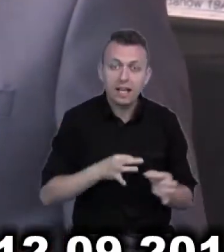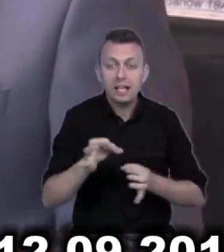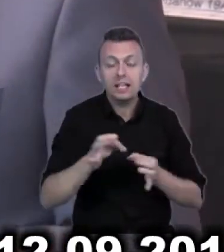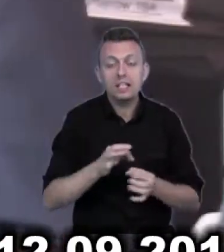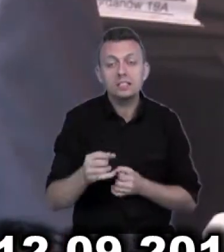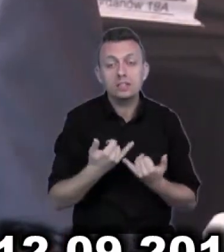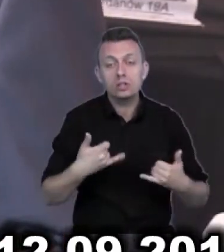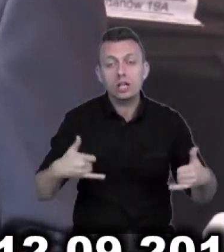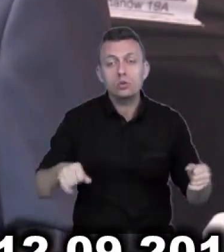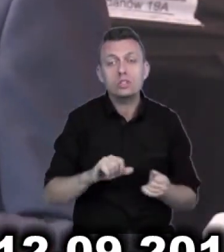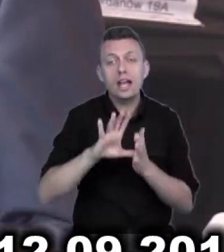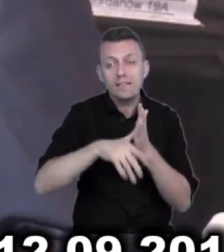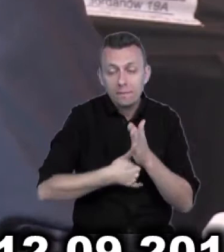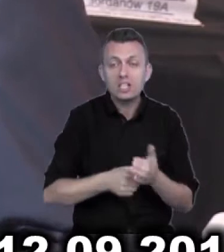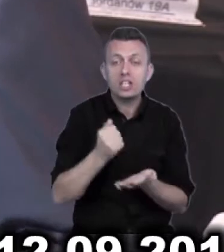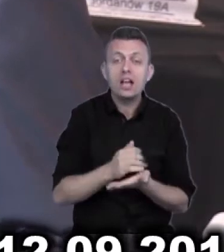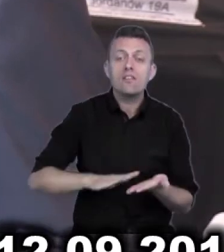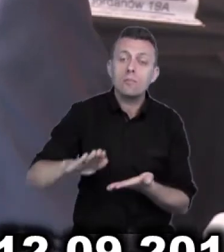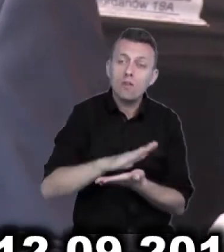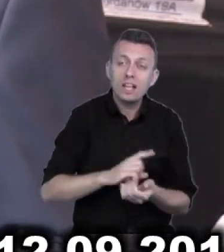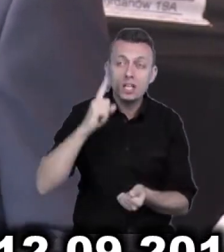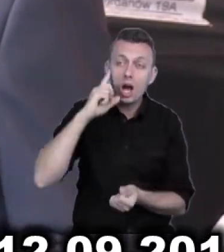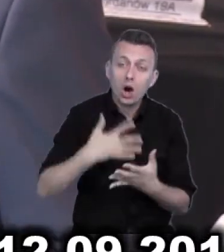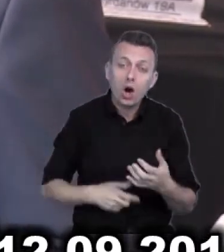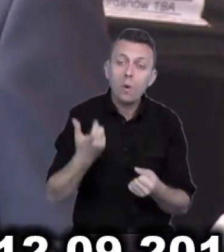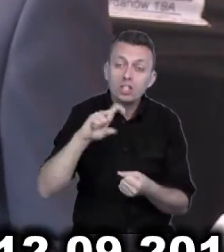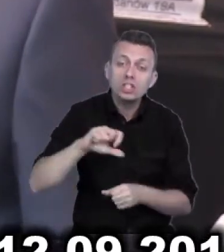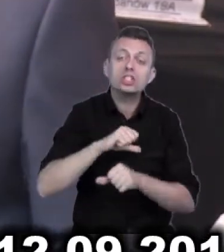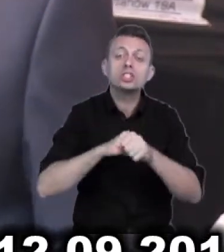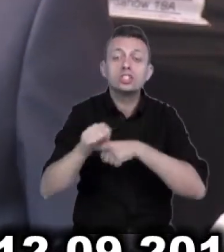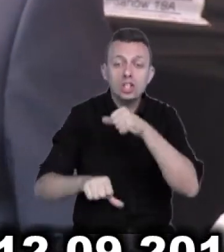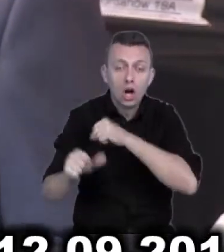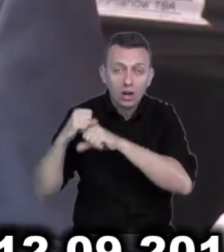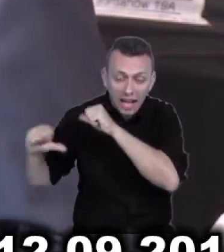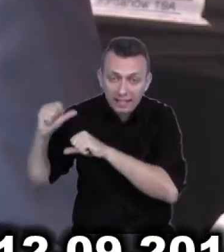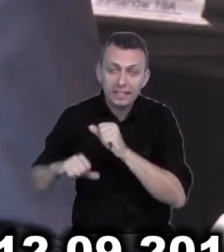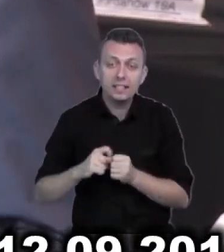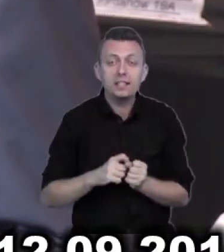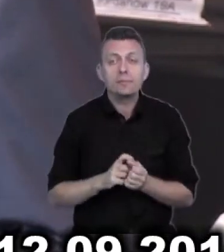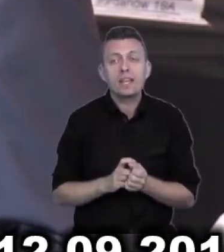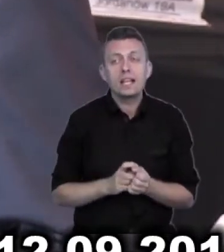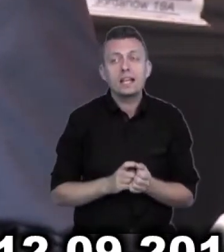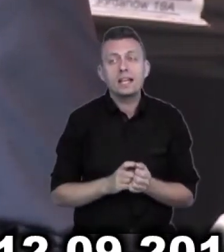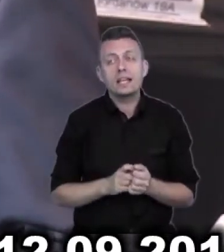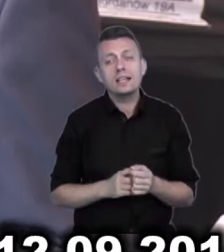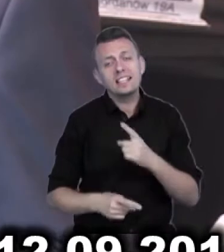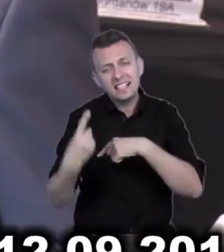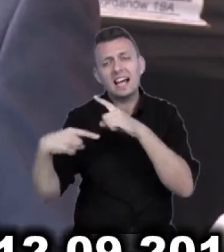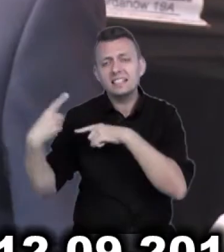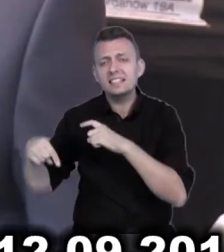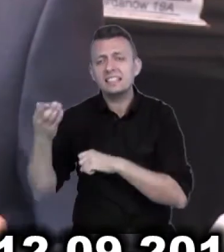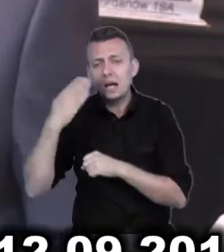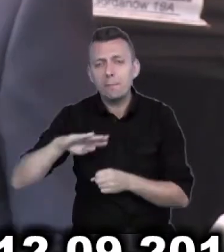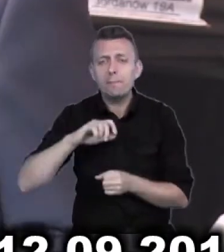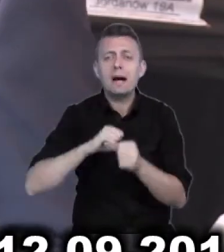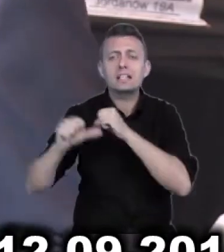powiecie, to prawie 100 lat. Taki szczyt właśnie, kiedy Kutno było zagłębiem różanym, to były lata 60., 70. i wtedy zaczęło